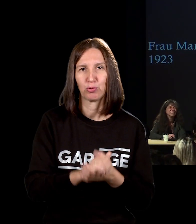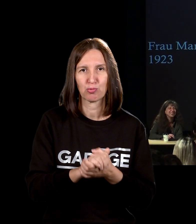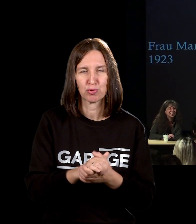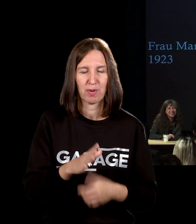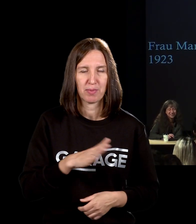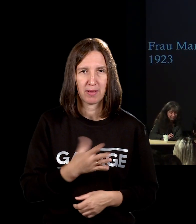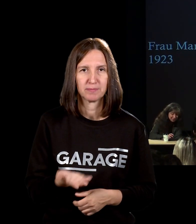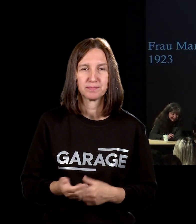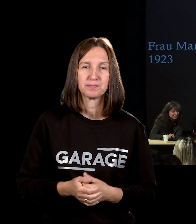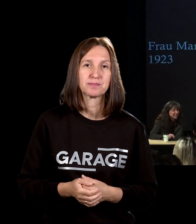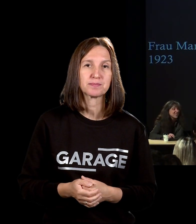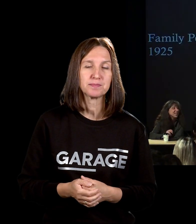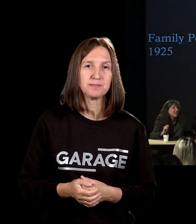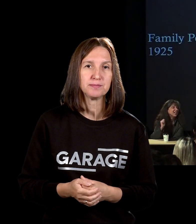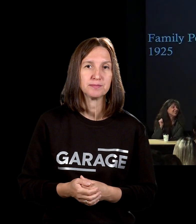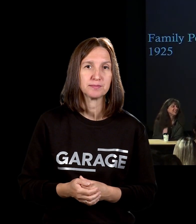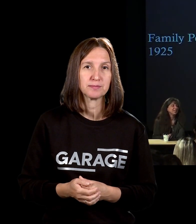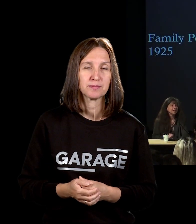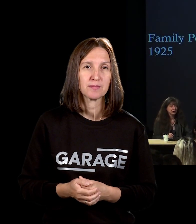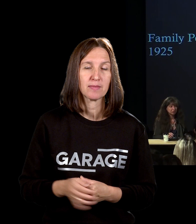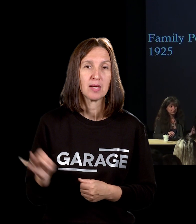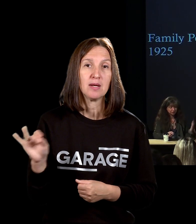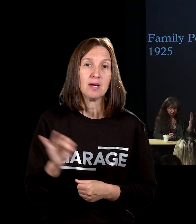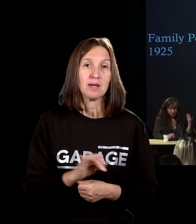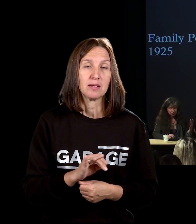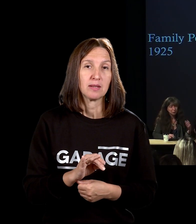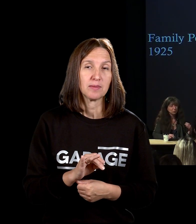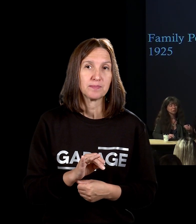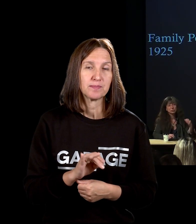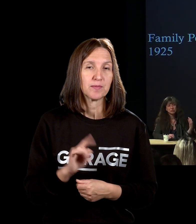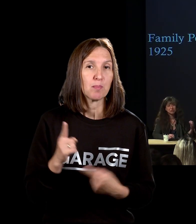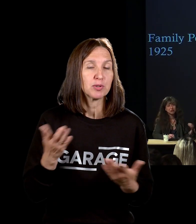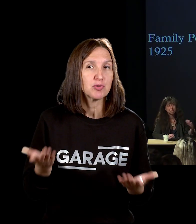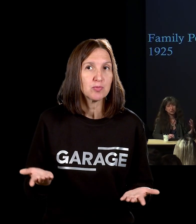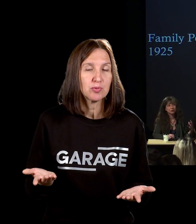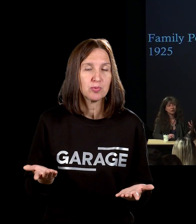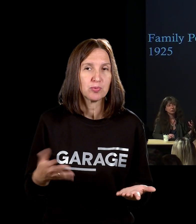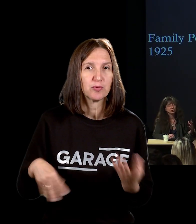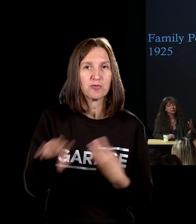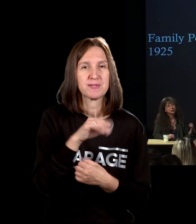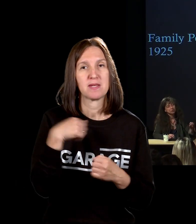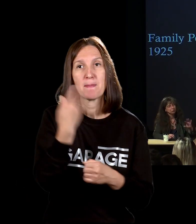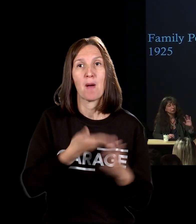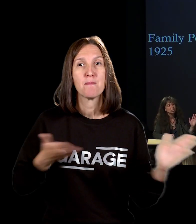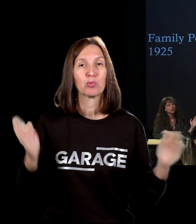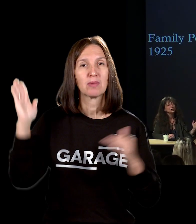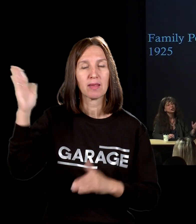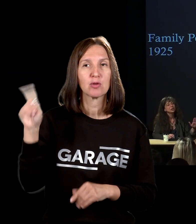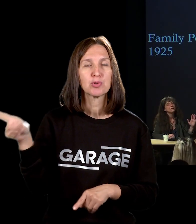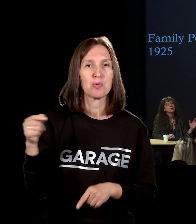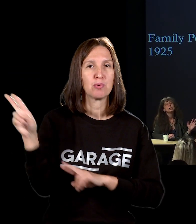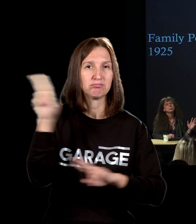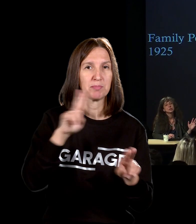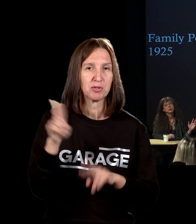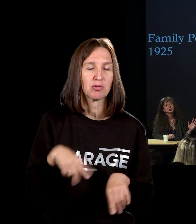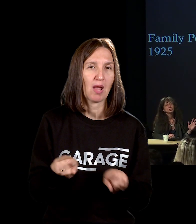как бы, дружбы в жизни Дикса. Вот. И как бы Причем все портреты, которые он делает, да, вот такой